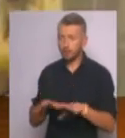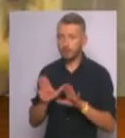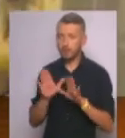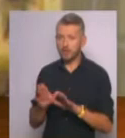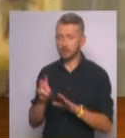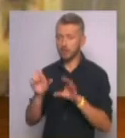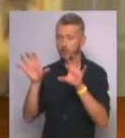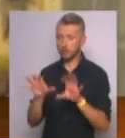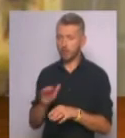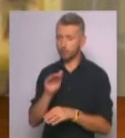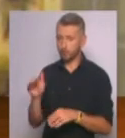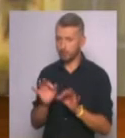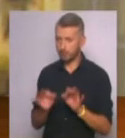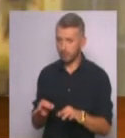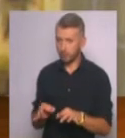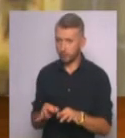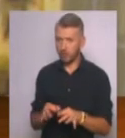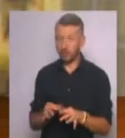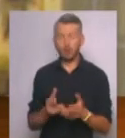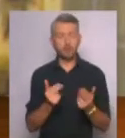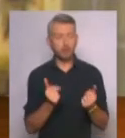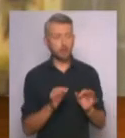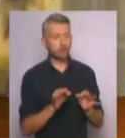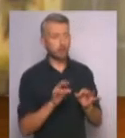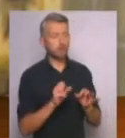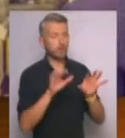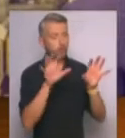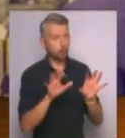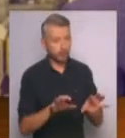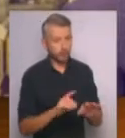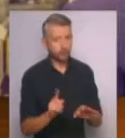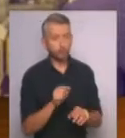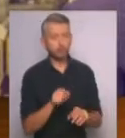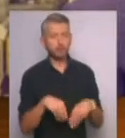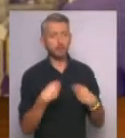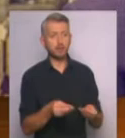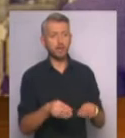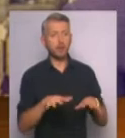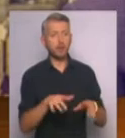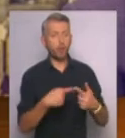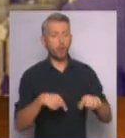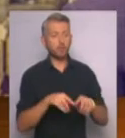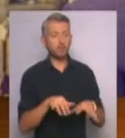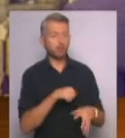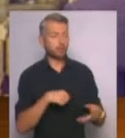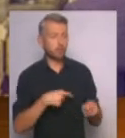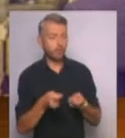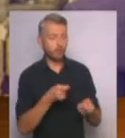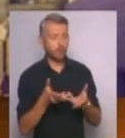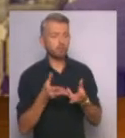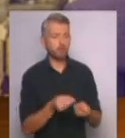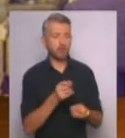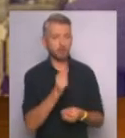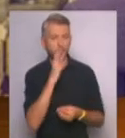на законодавчому рівні, правильно? Законодавчому, щоб вони дали місцевому самоуправлінню впливати саме на